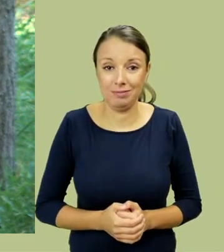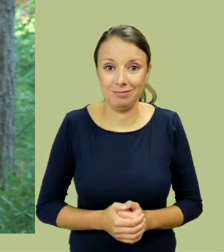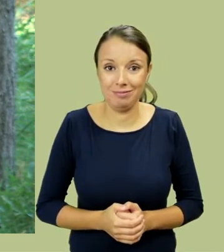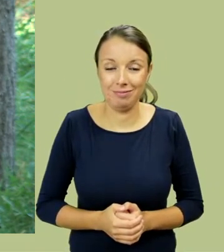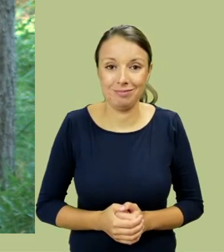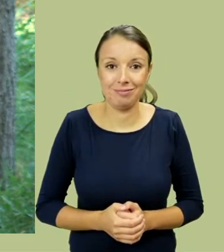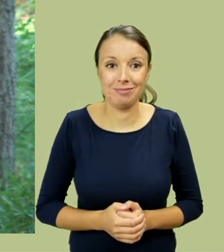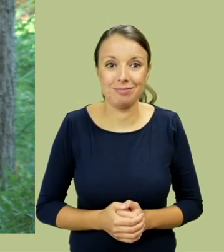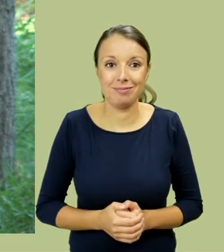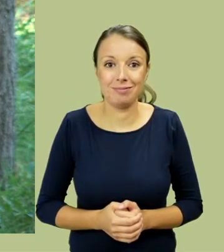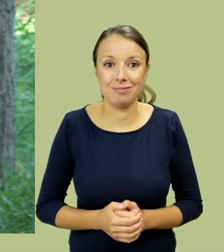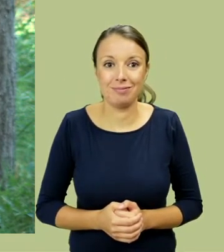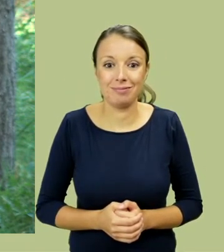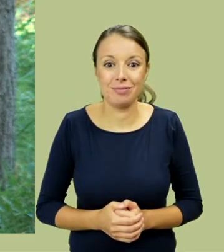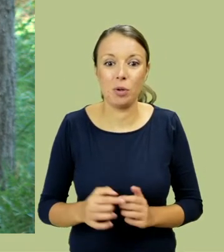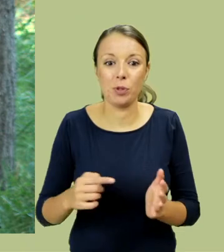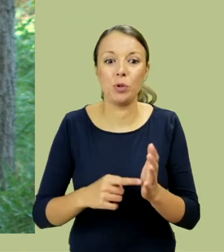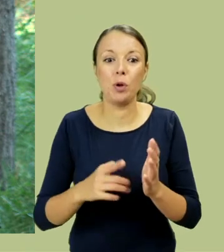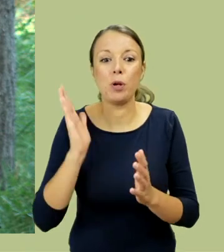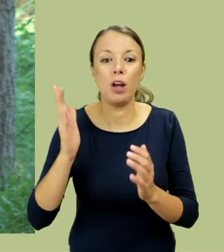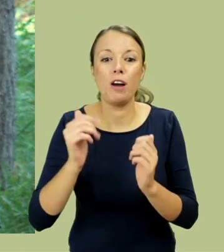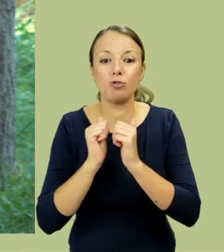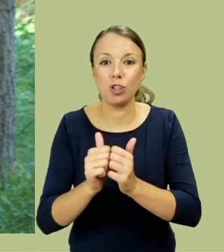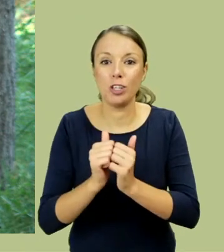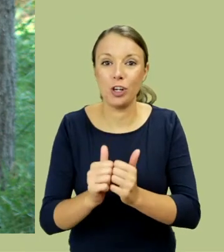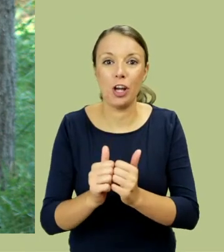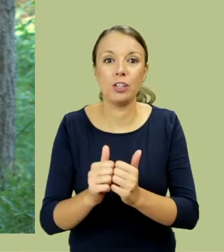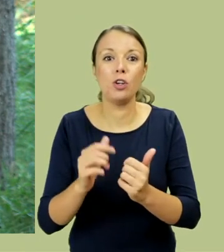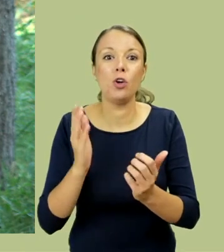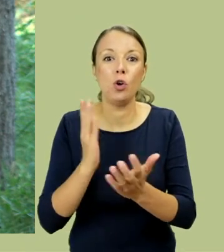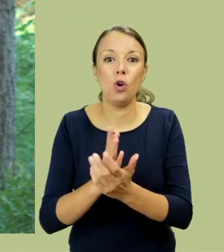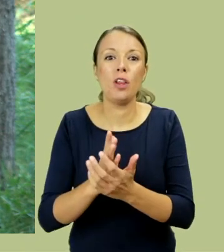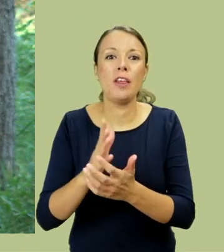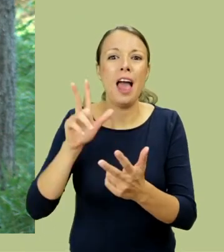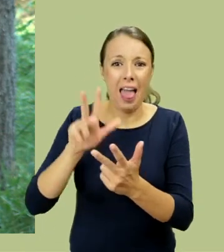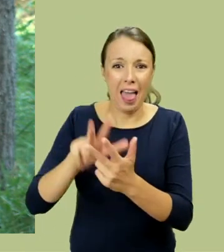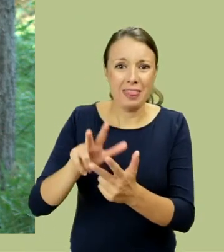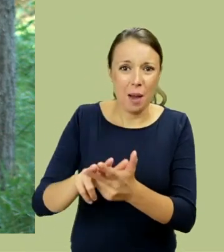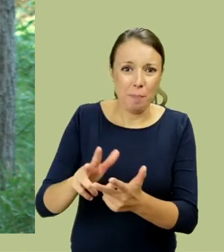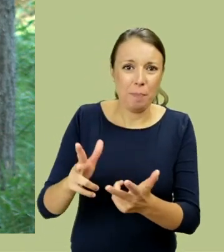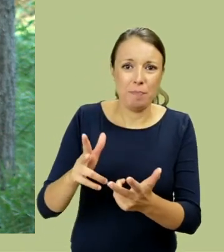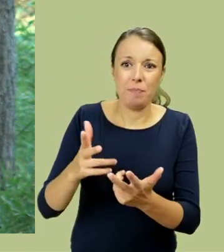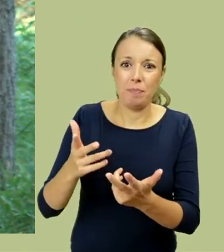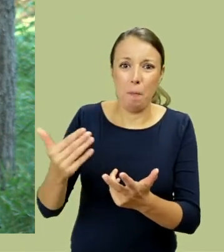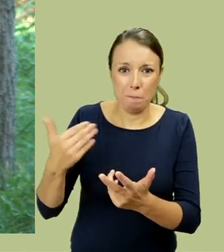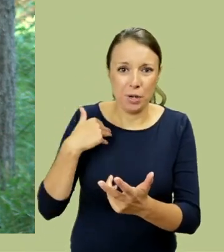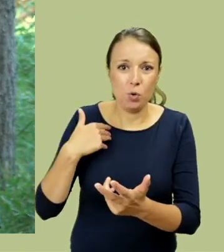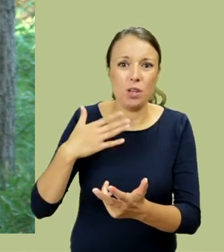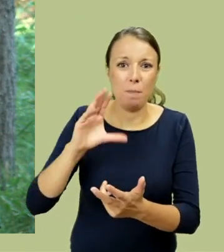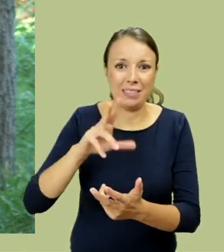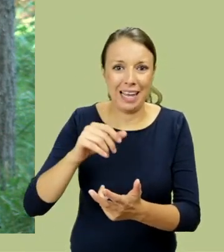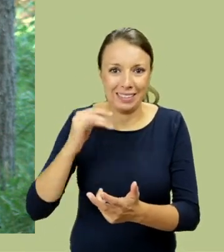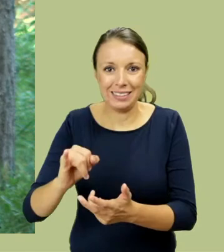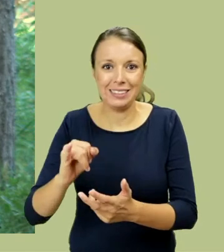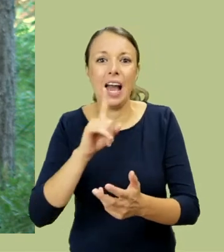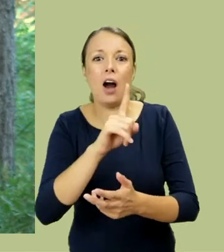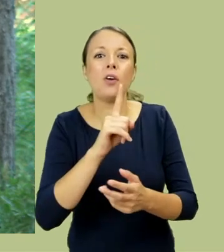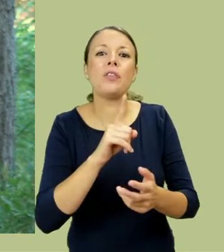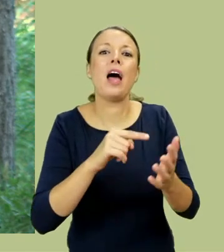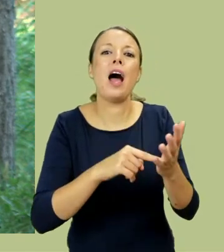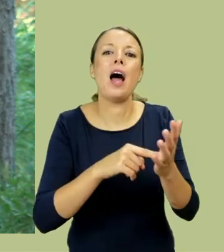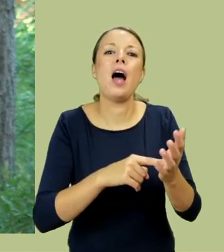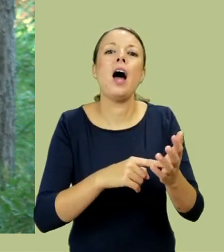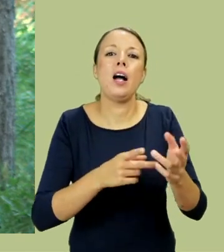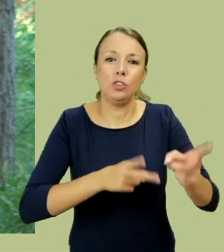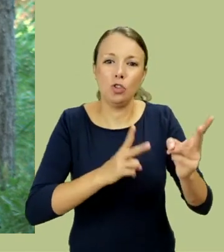we wrześniu był napad ten bezdański, natomiast w listopadzie ona udała się, żeby te srebro odkopać, i